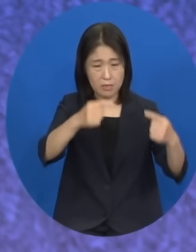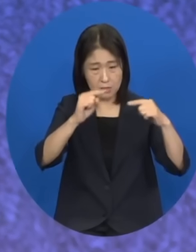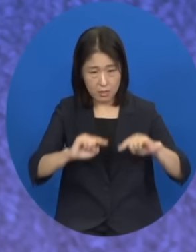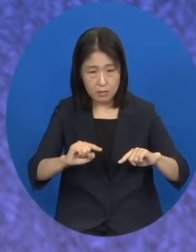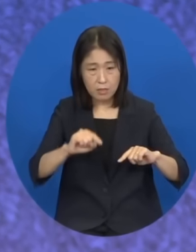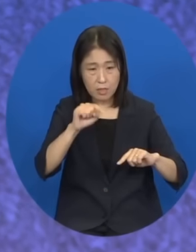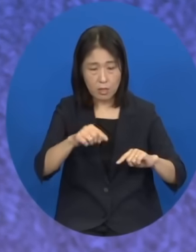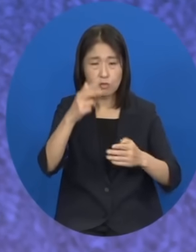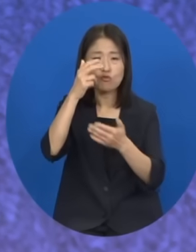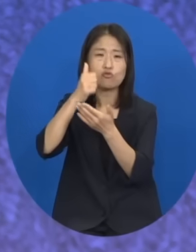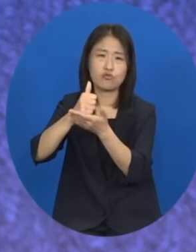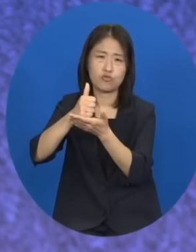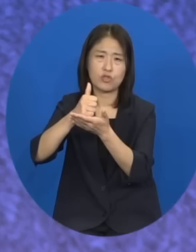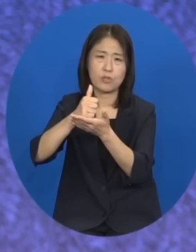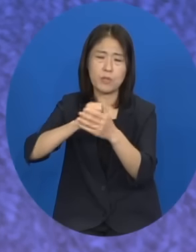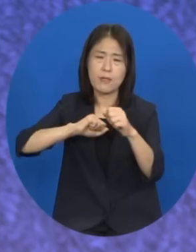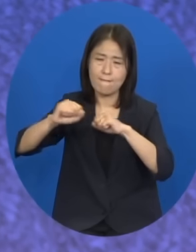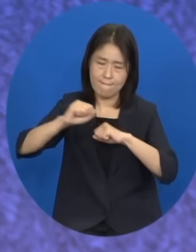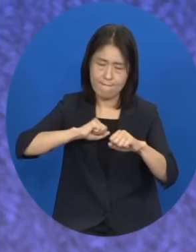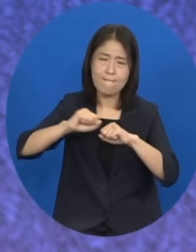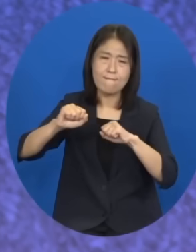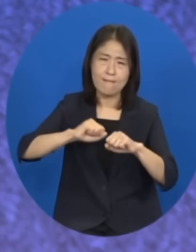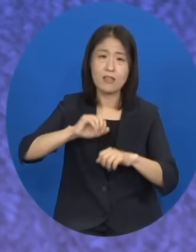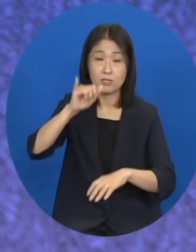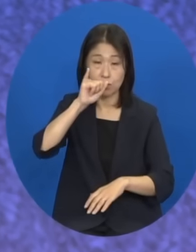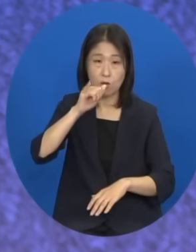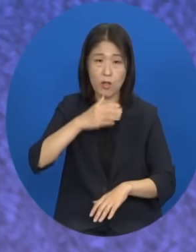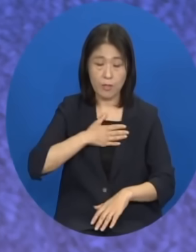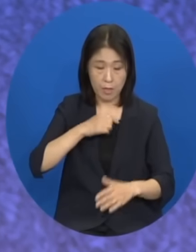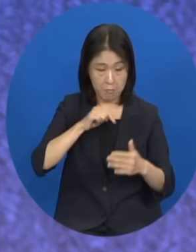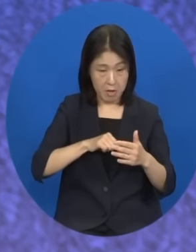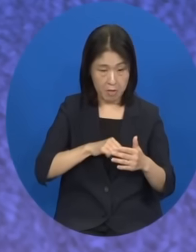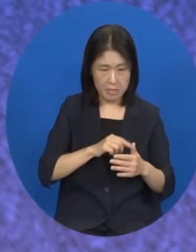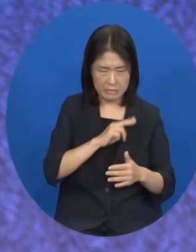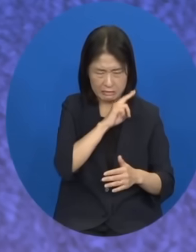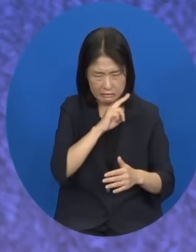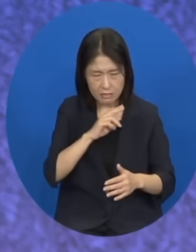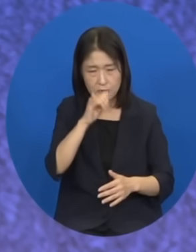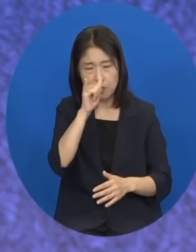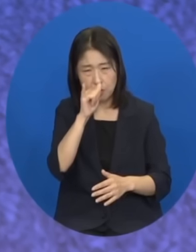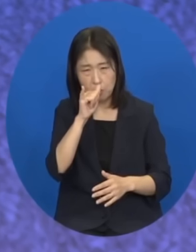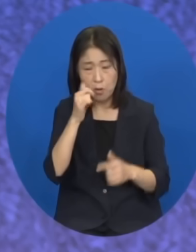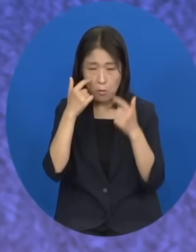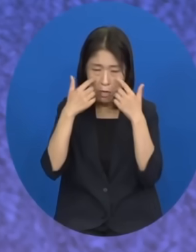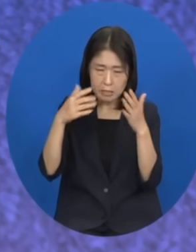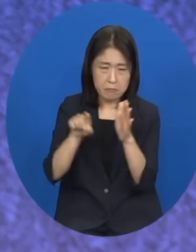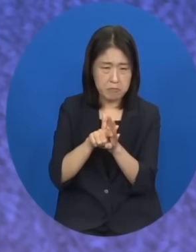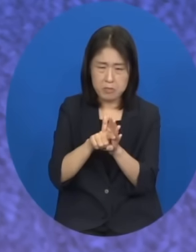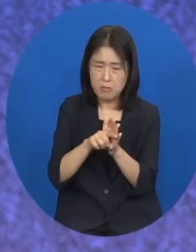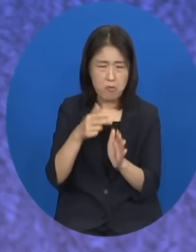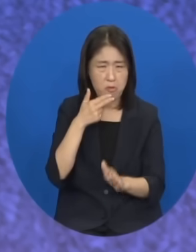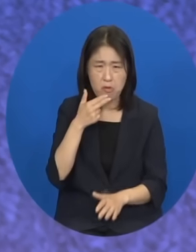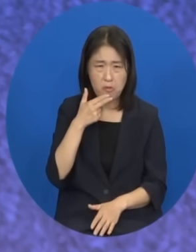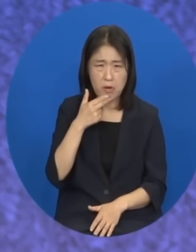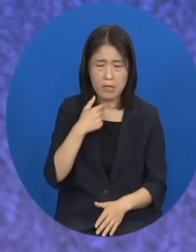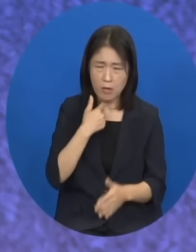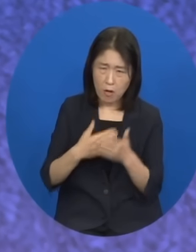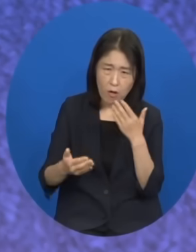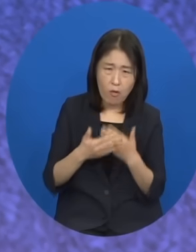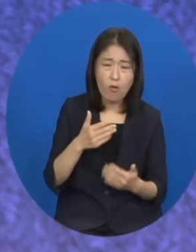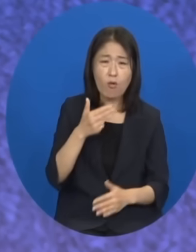있습니다. 제 속에는 아직도 의심이 가득하고 제 속에는 아직도 확신도 없고 저는 아직도 체험도